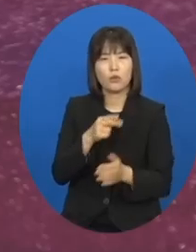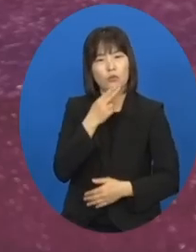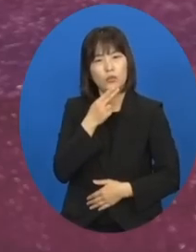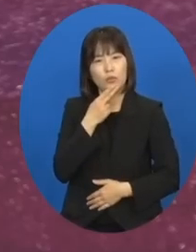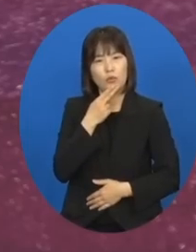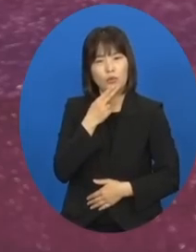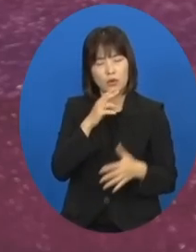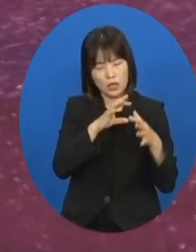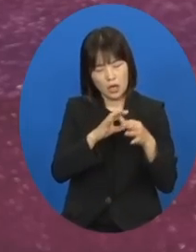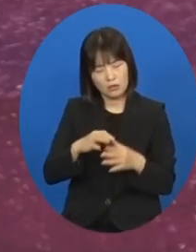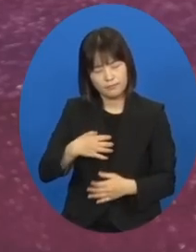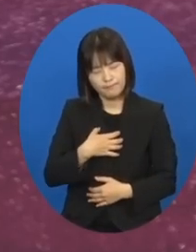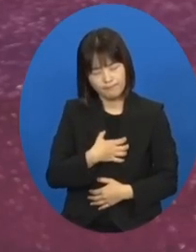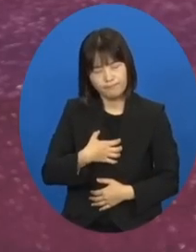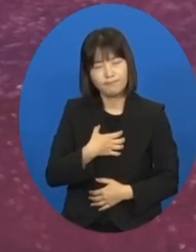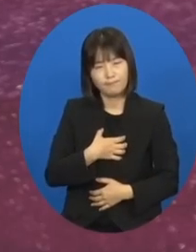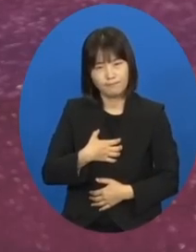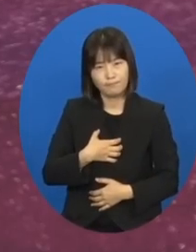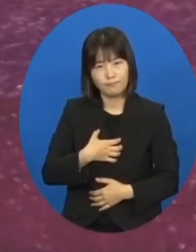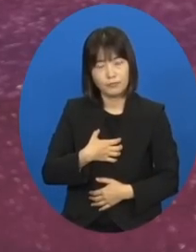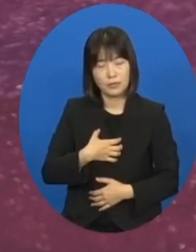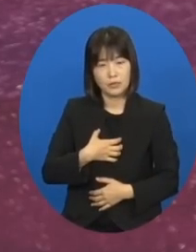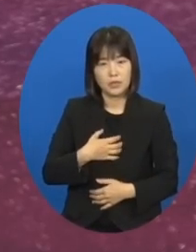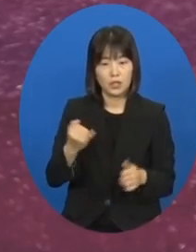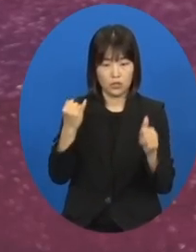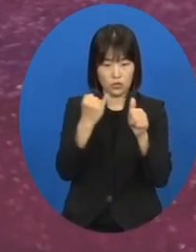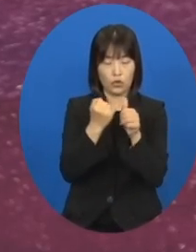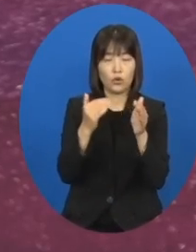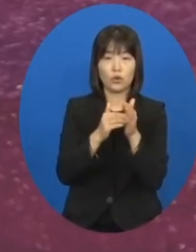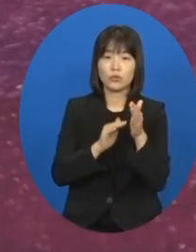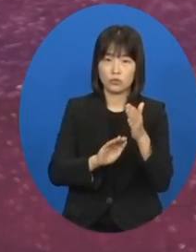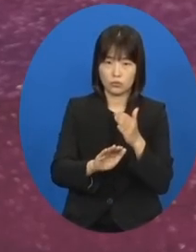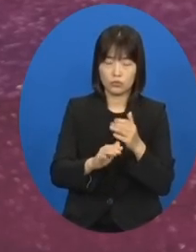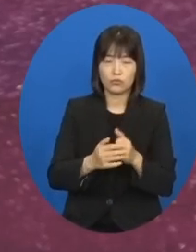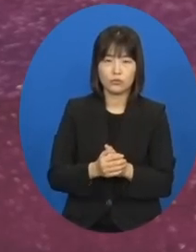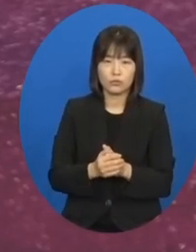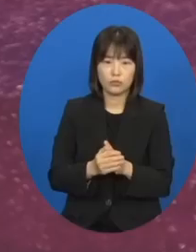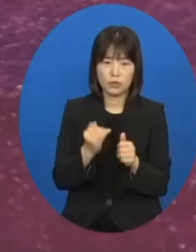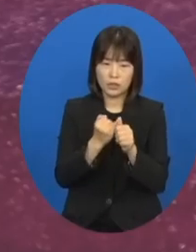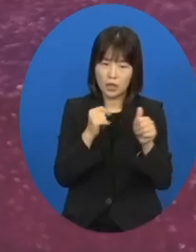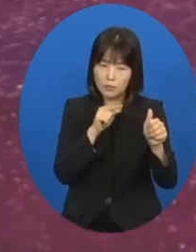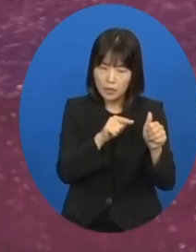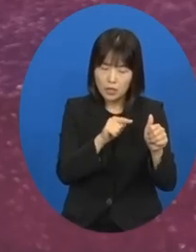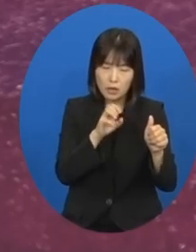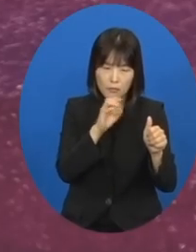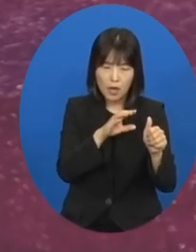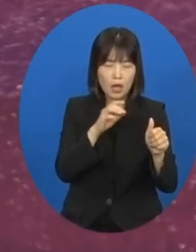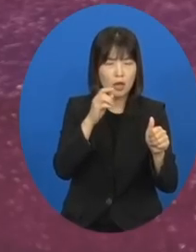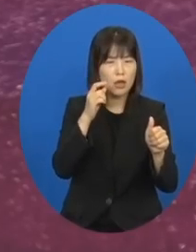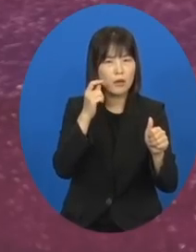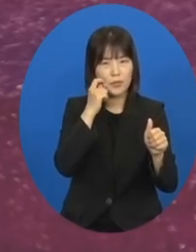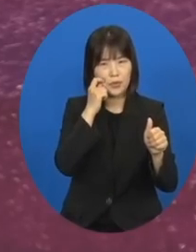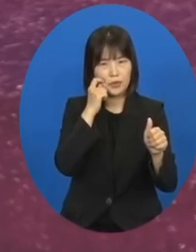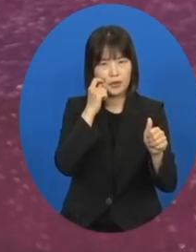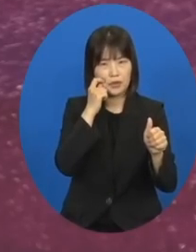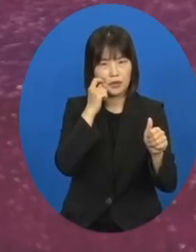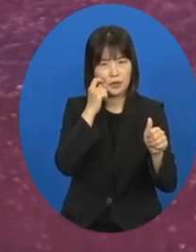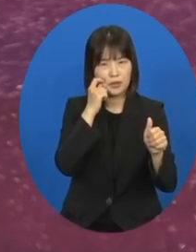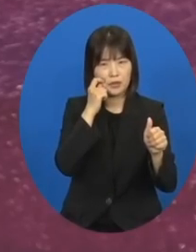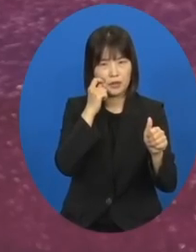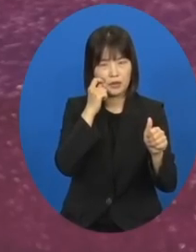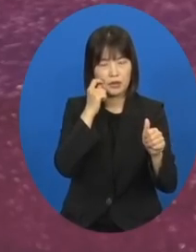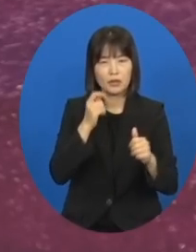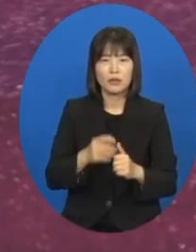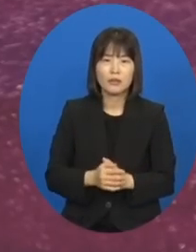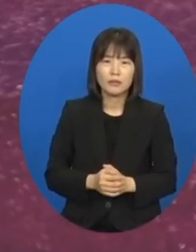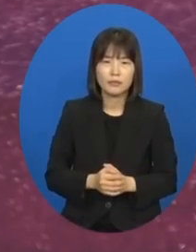계속 그것이 괴로운 거예요 가정을 이루었어요 근데 배우자에게도 말 못할 그때 그 시절은 말도 못할 것이었기